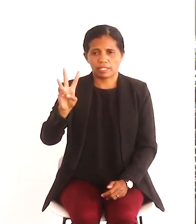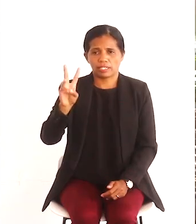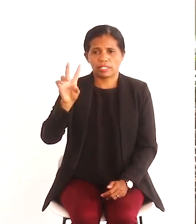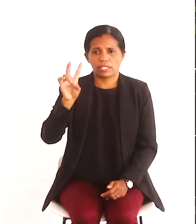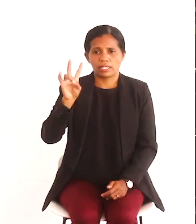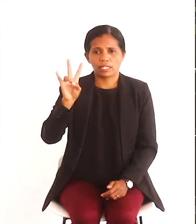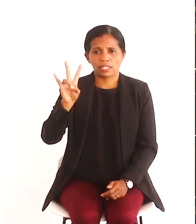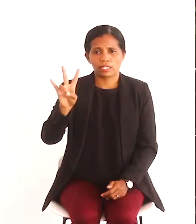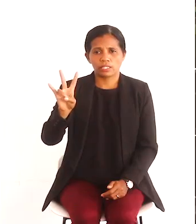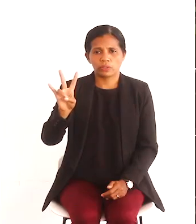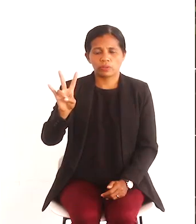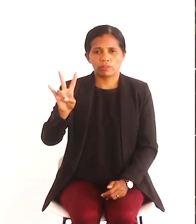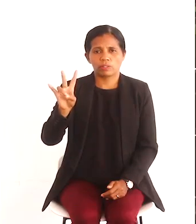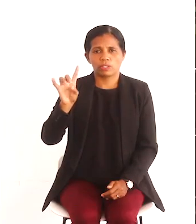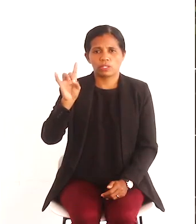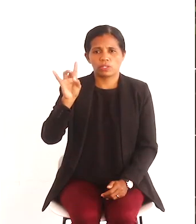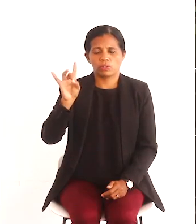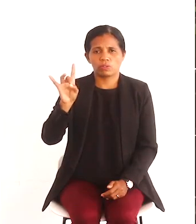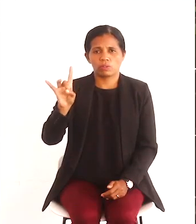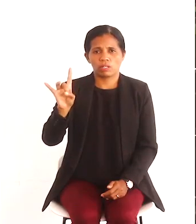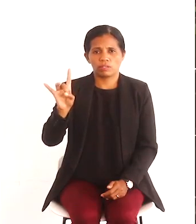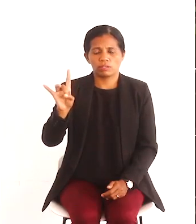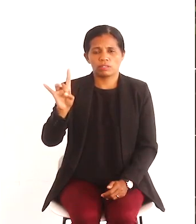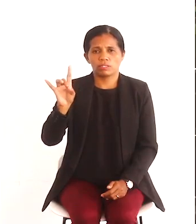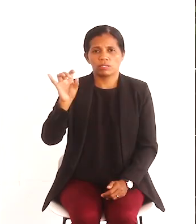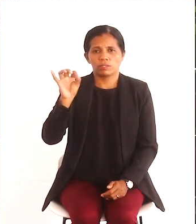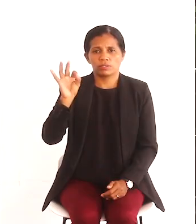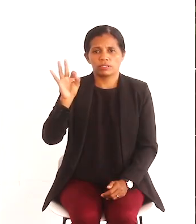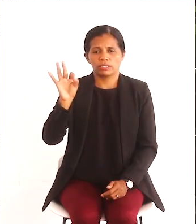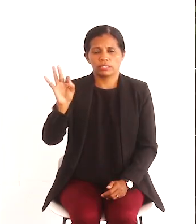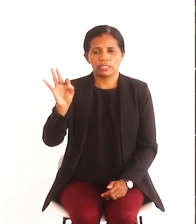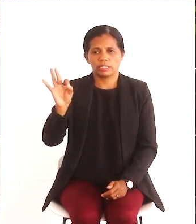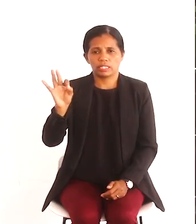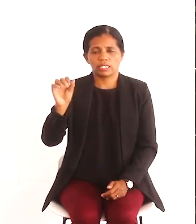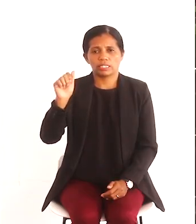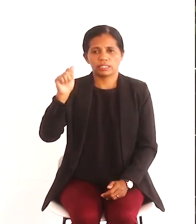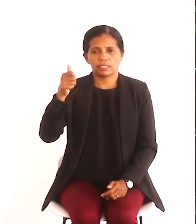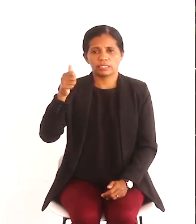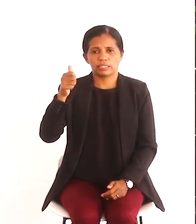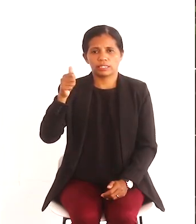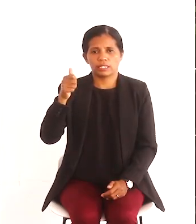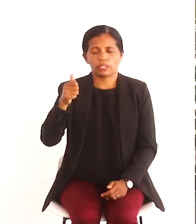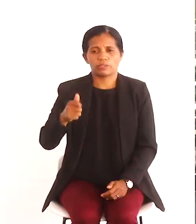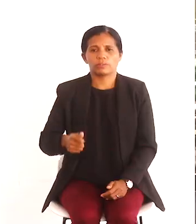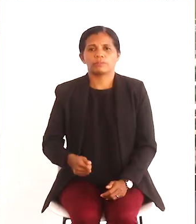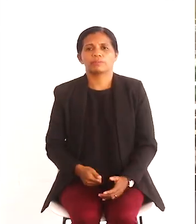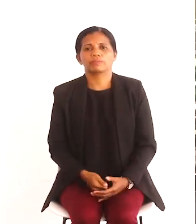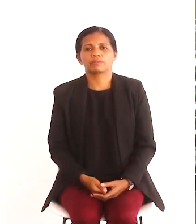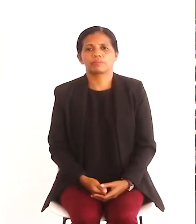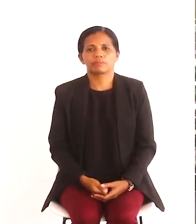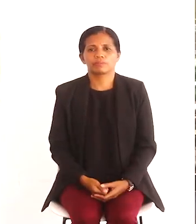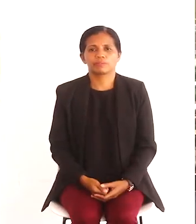neng, hitu, walu, sia, sanulu.